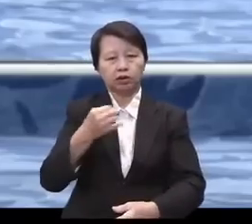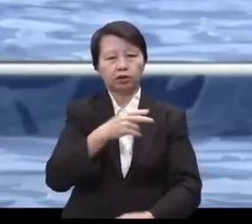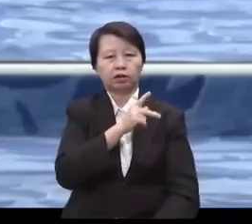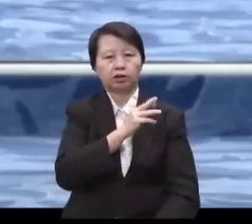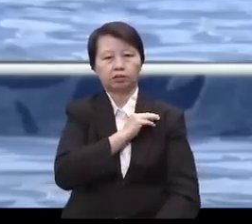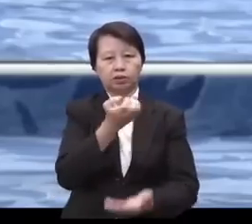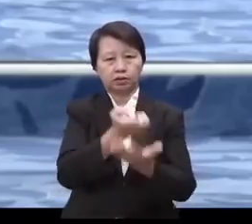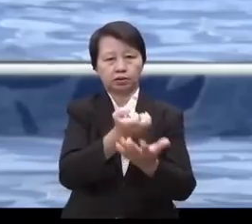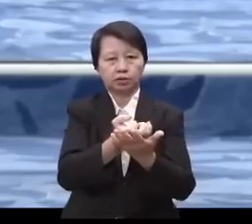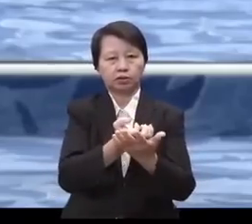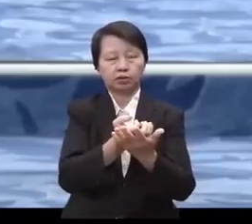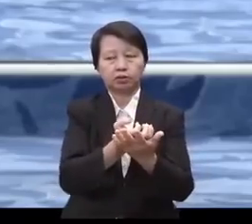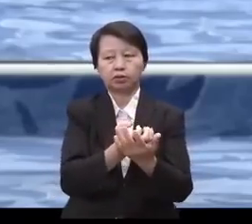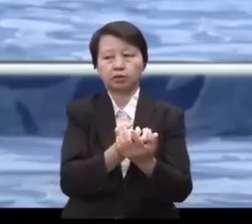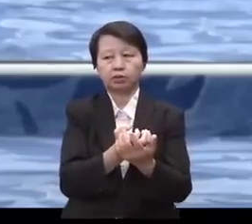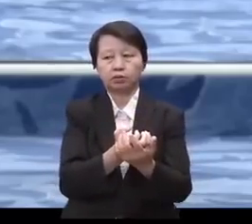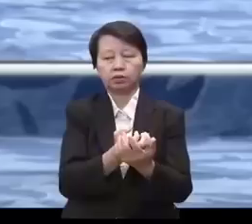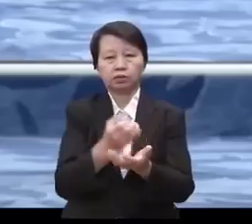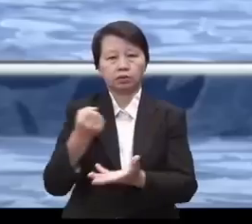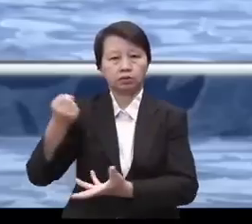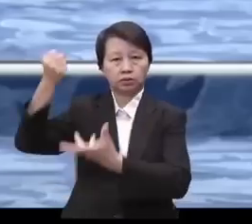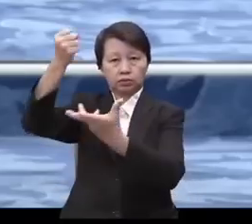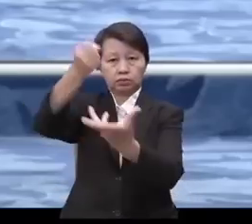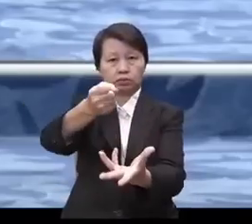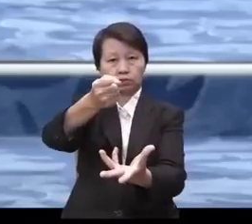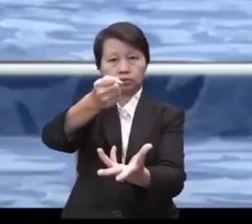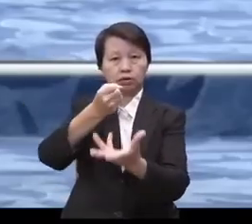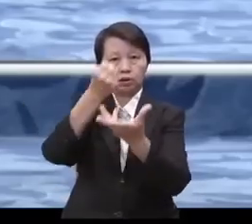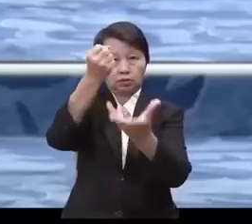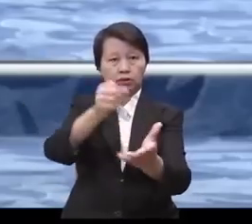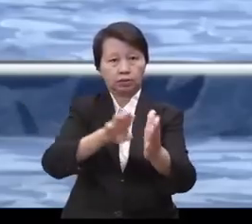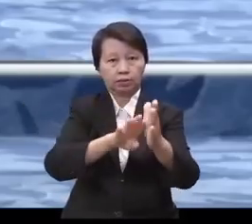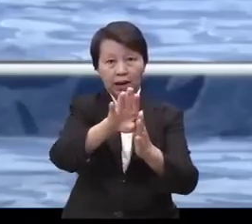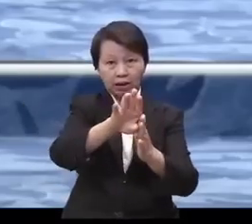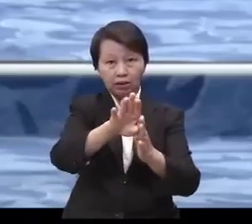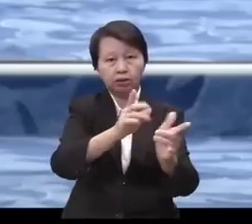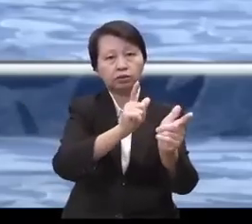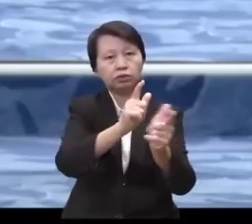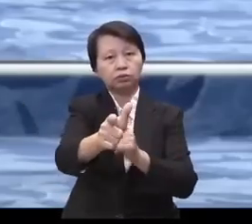Kementerian Ekonomi, peruntukan pembangunan yang diluluskan